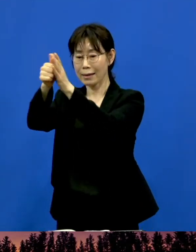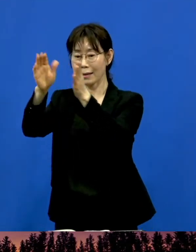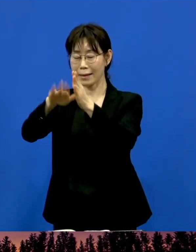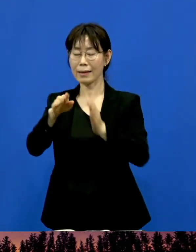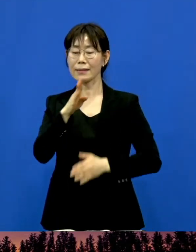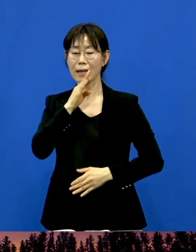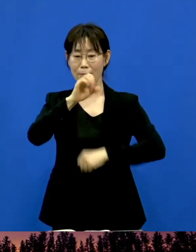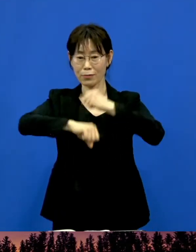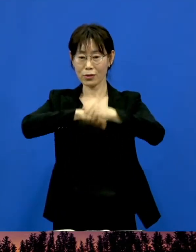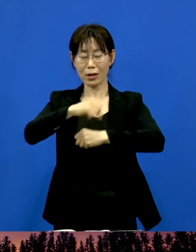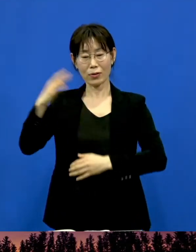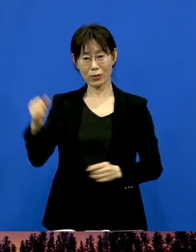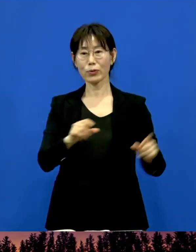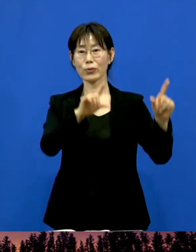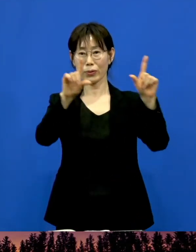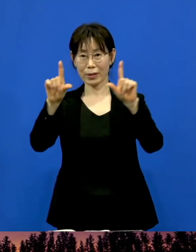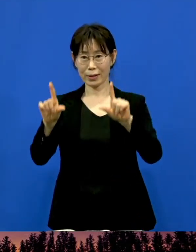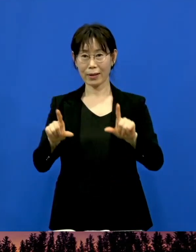얻고